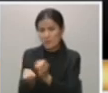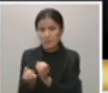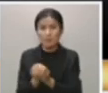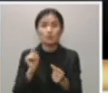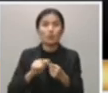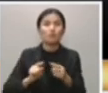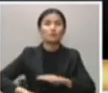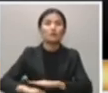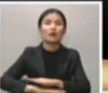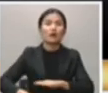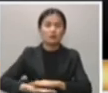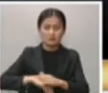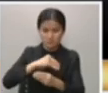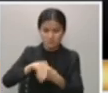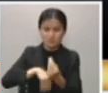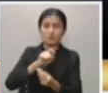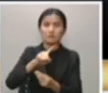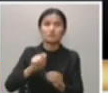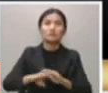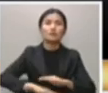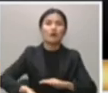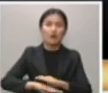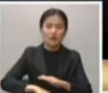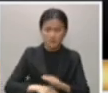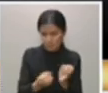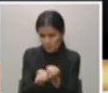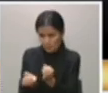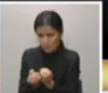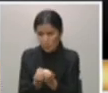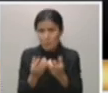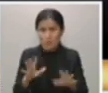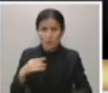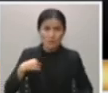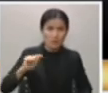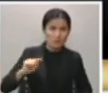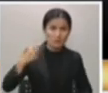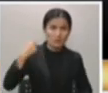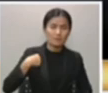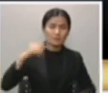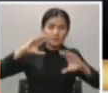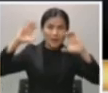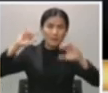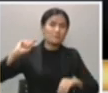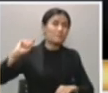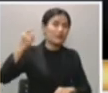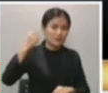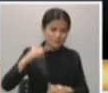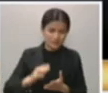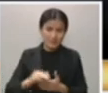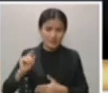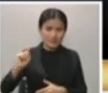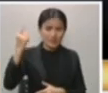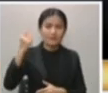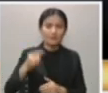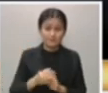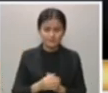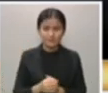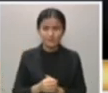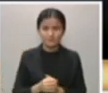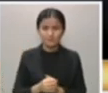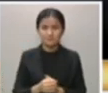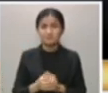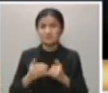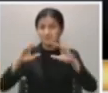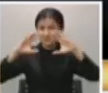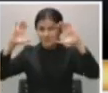านลากนะฮะทั้งนี้เมื่อในช่วงที่ท่านเริ่มเข้ามาเป็นรัฐบาลใหม่ๆนั่นนะท่านได้